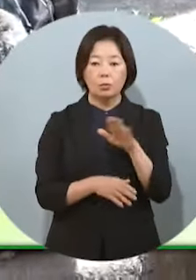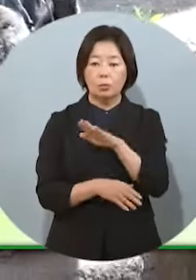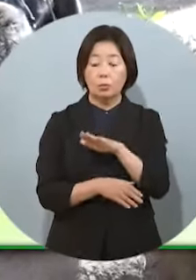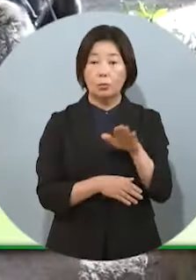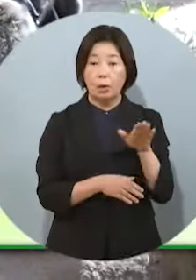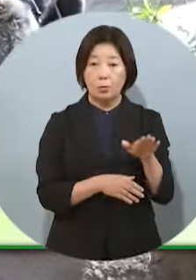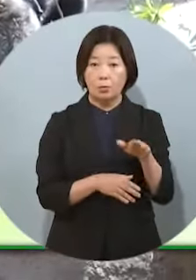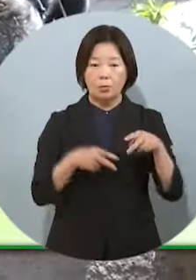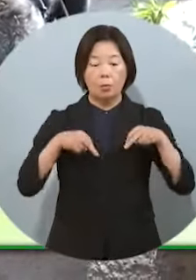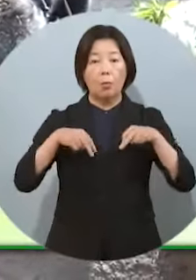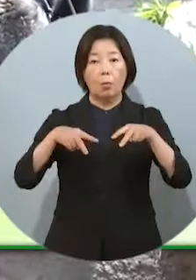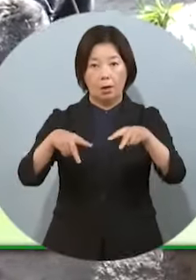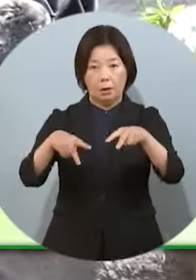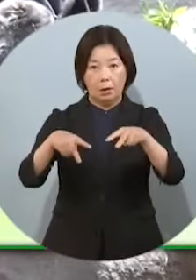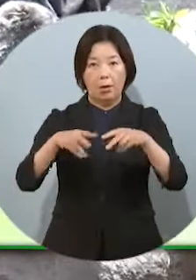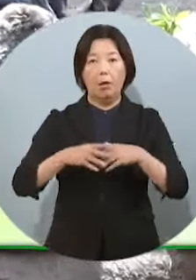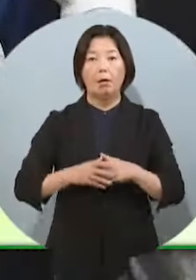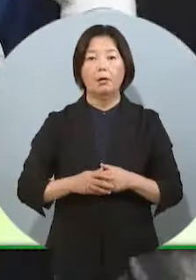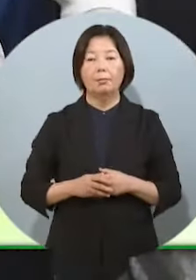ーです。